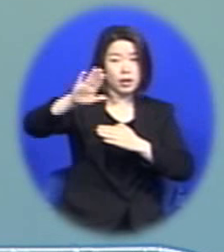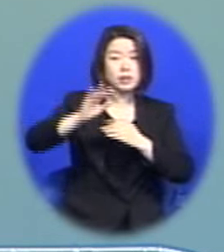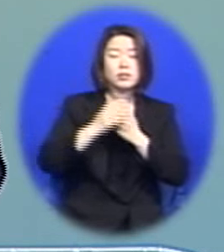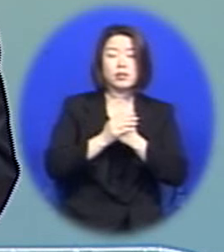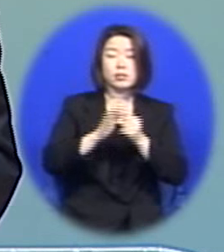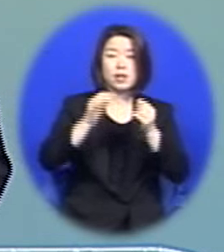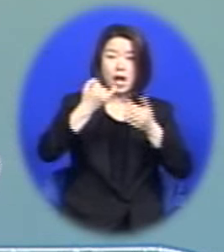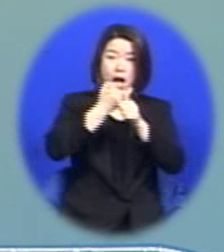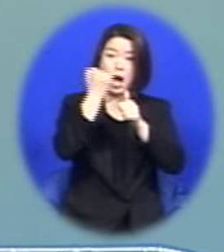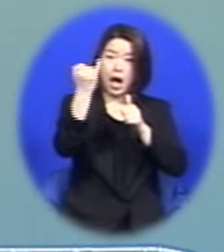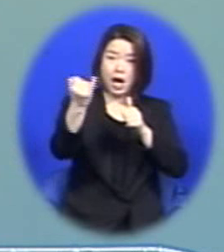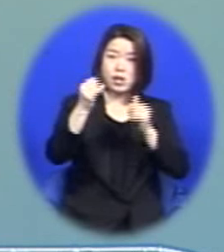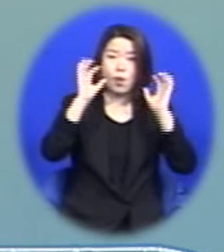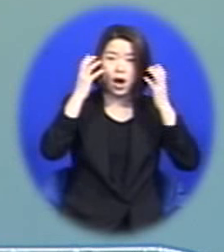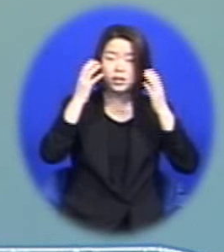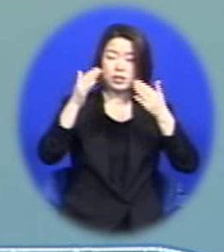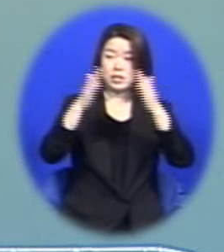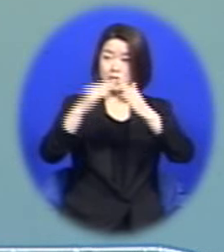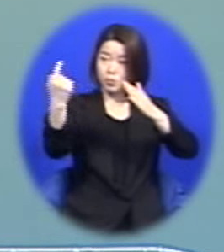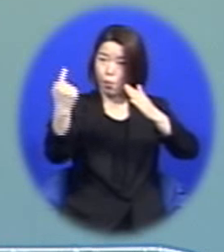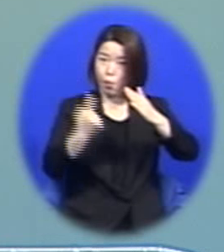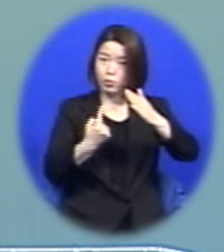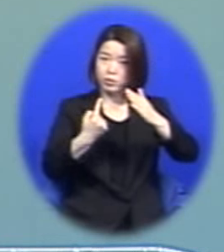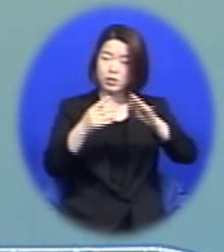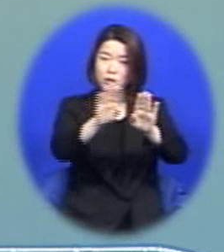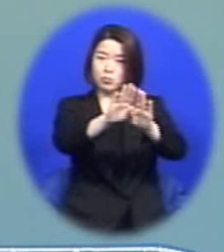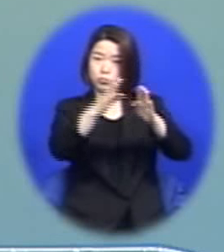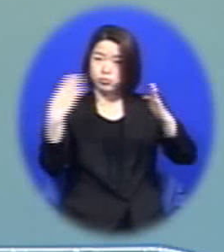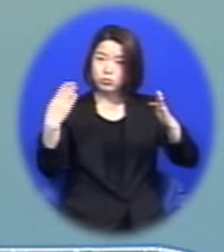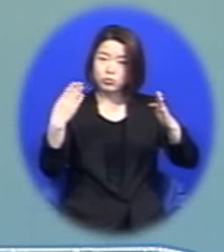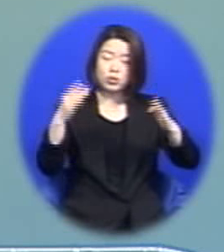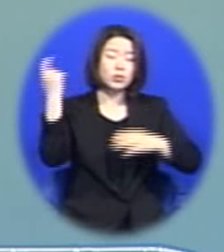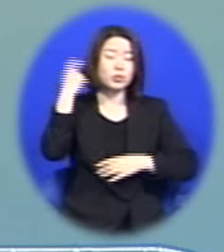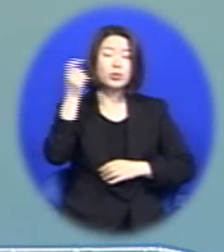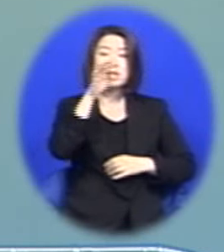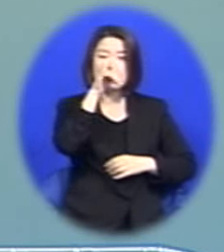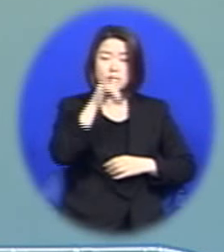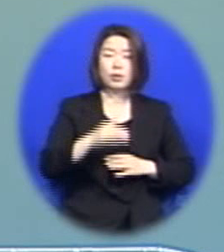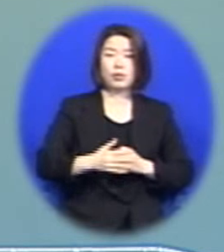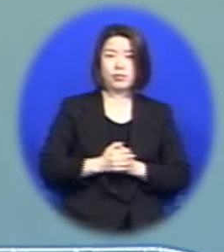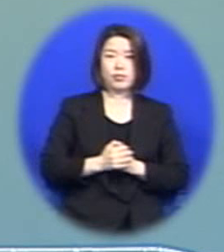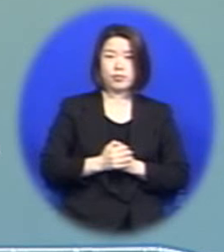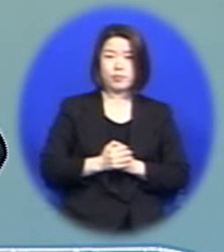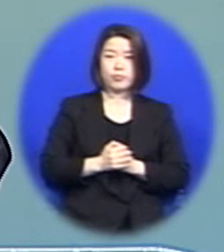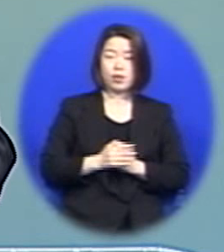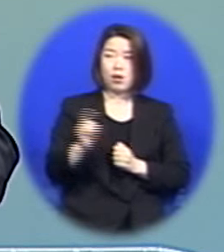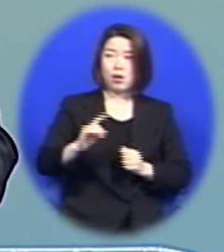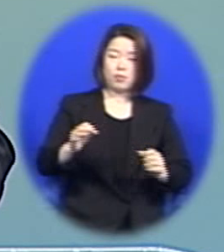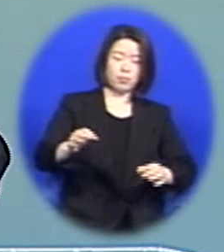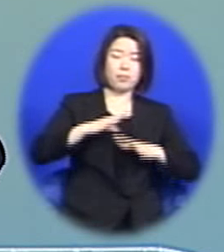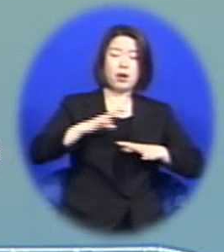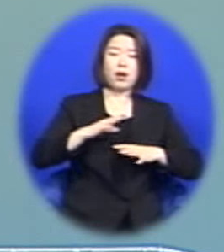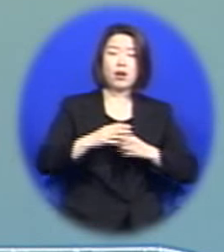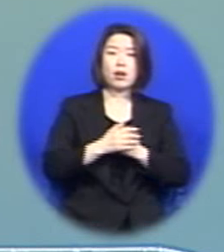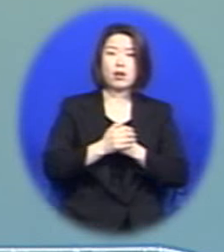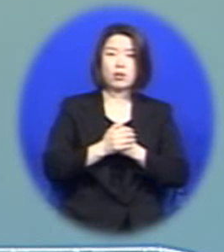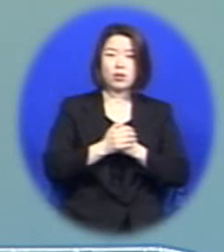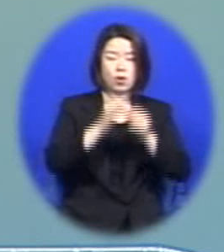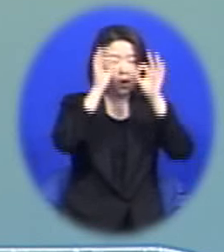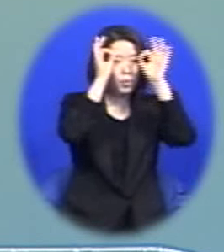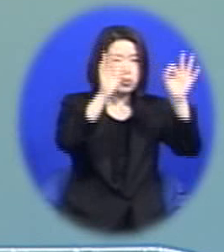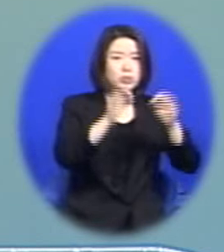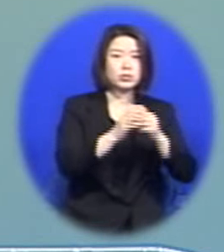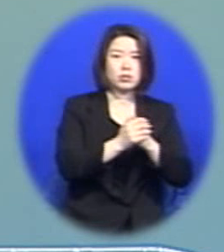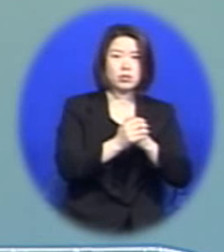아이들이 집에 들어오는 경관의 들어오는 소리가 들렸어 받을 장을 그걸 보던